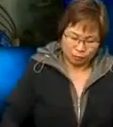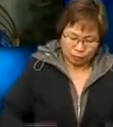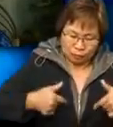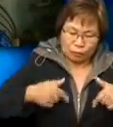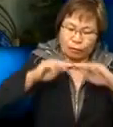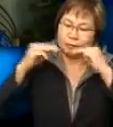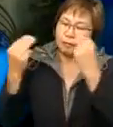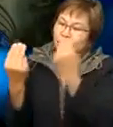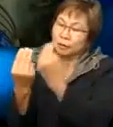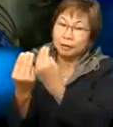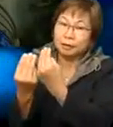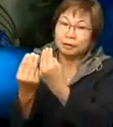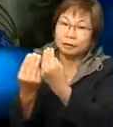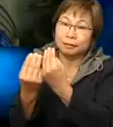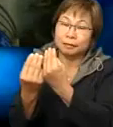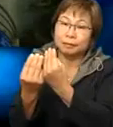hidup bermasyarakat